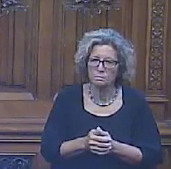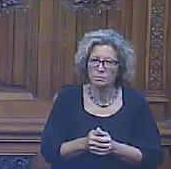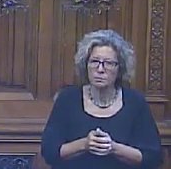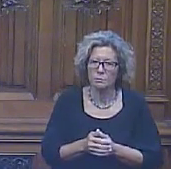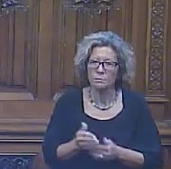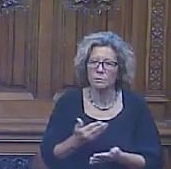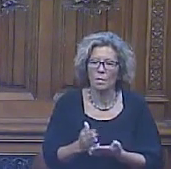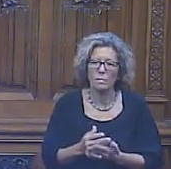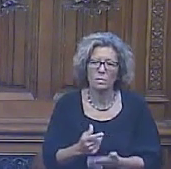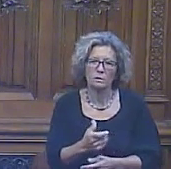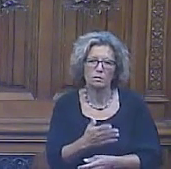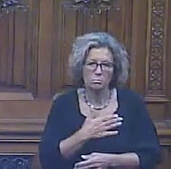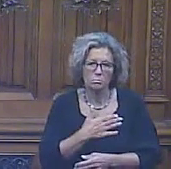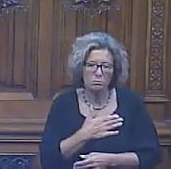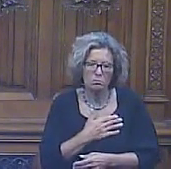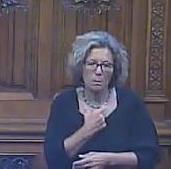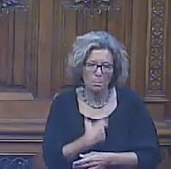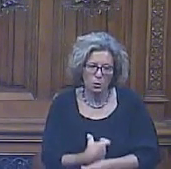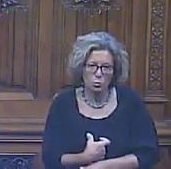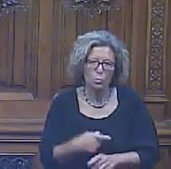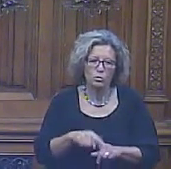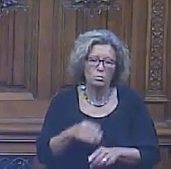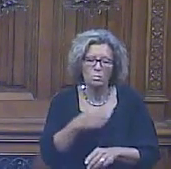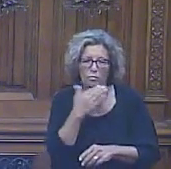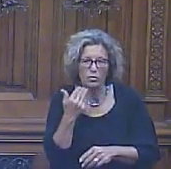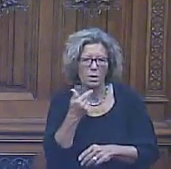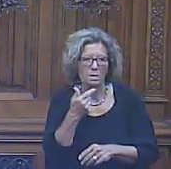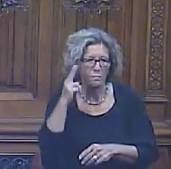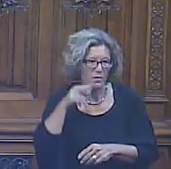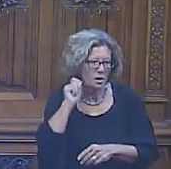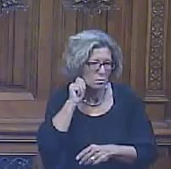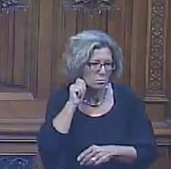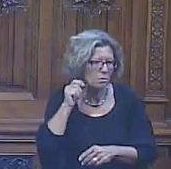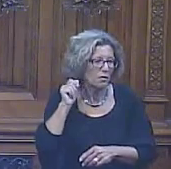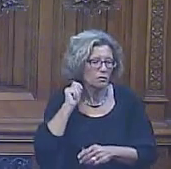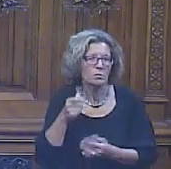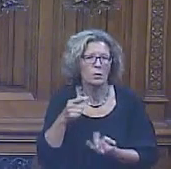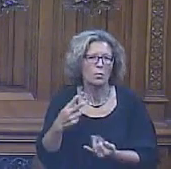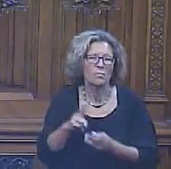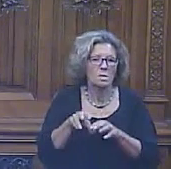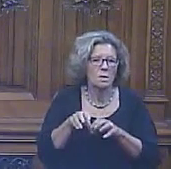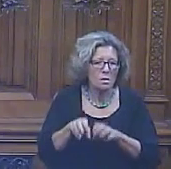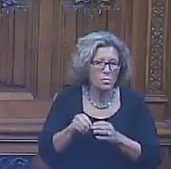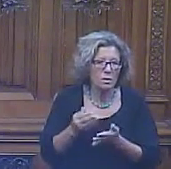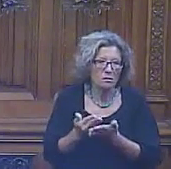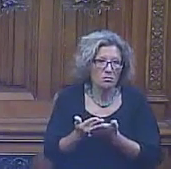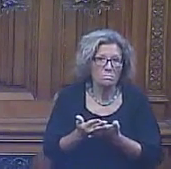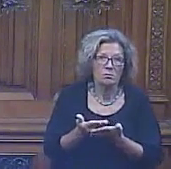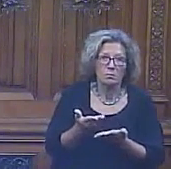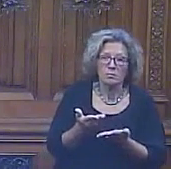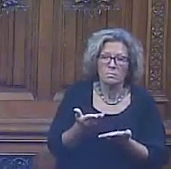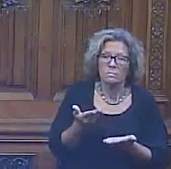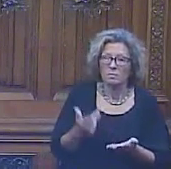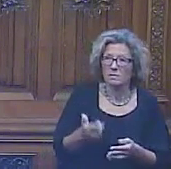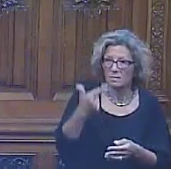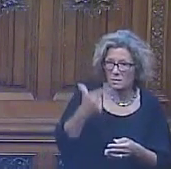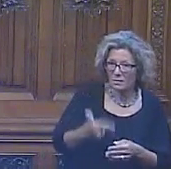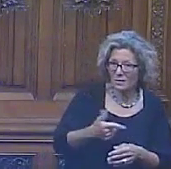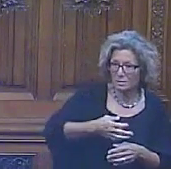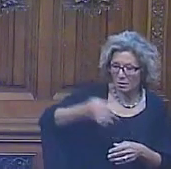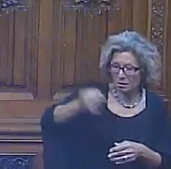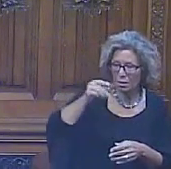mich persönlich und auch viele Wienerinnen und Wiener eigentlich mehr oder weniger aufrecht hält, ist die Tatsache, dass in 20